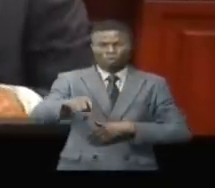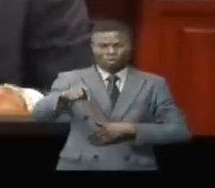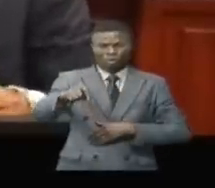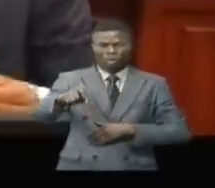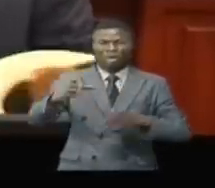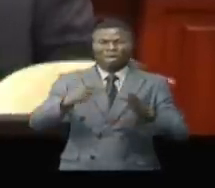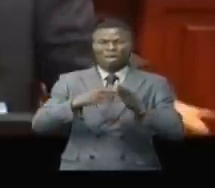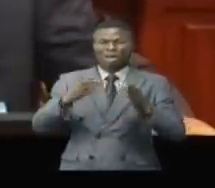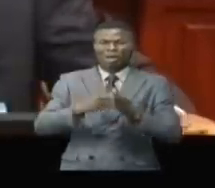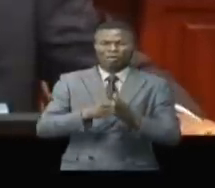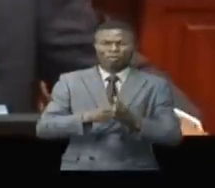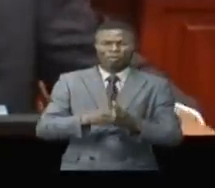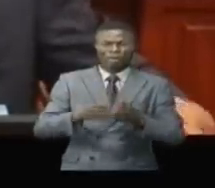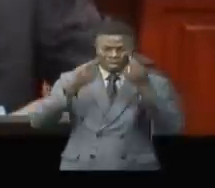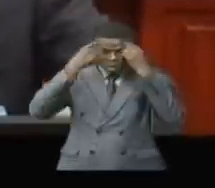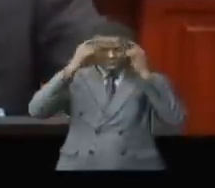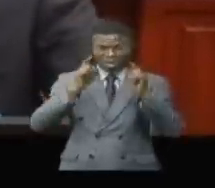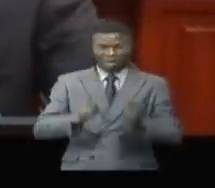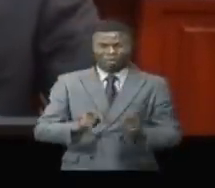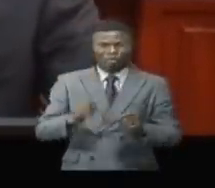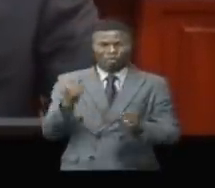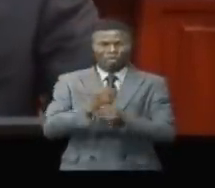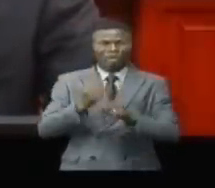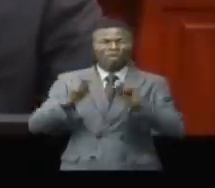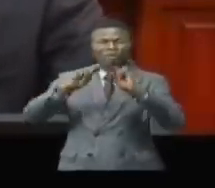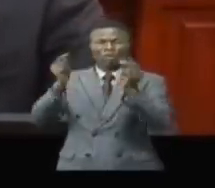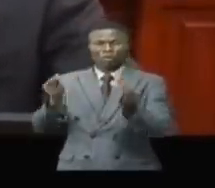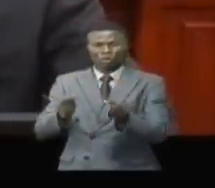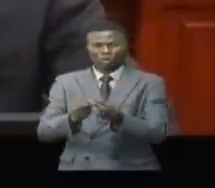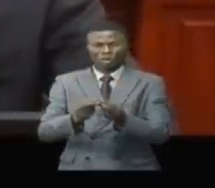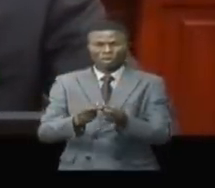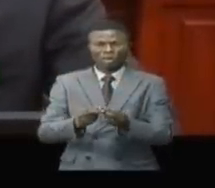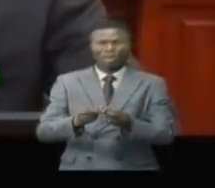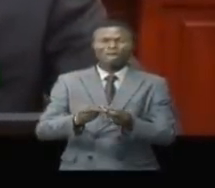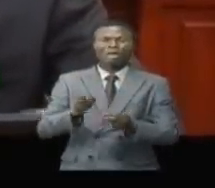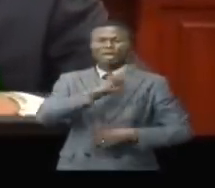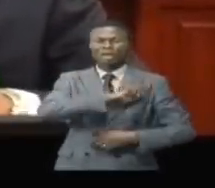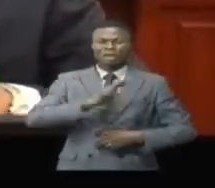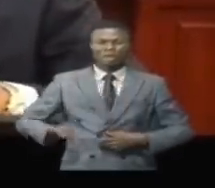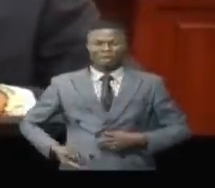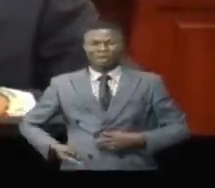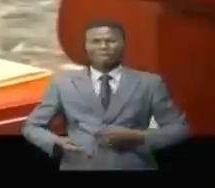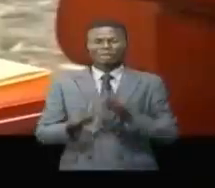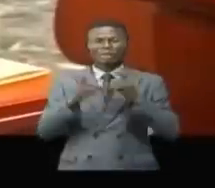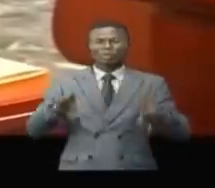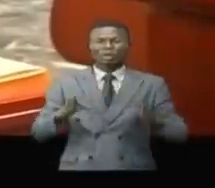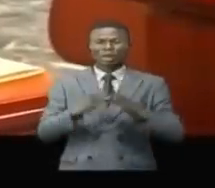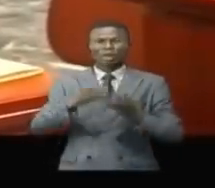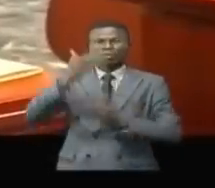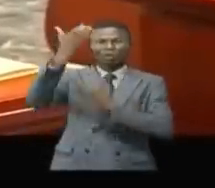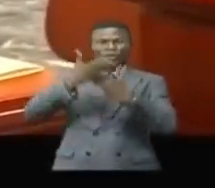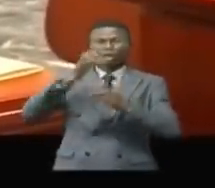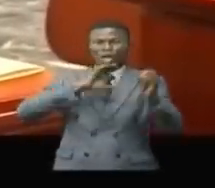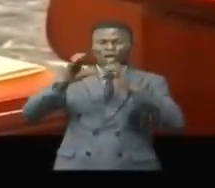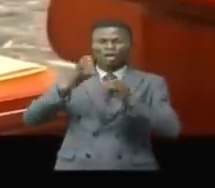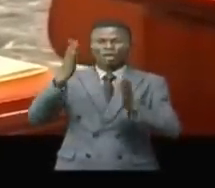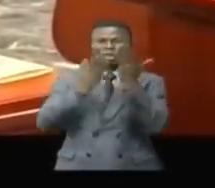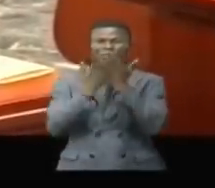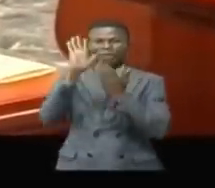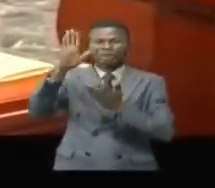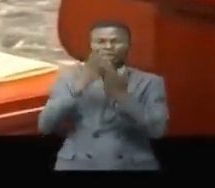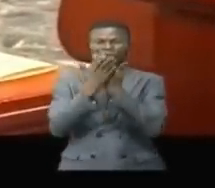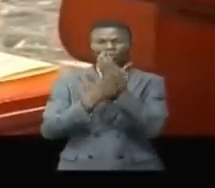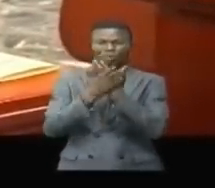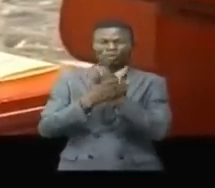par l'attente des résolutions des travaux de la commission mixte RDC-Rwanda, la promulgation le 5 juillet par le président